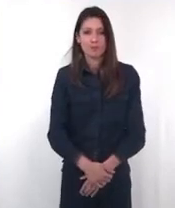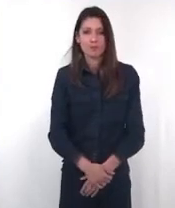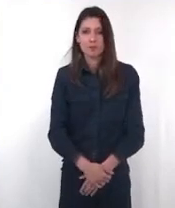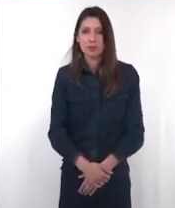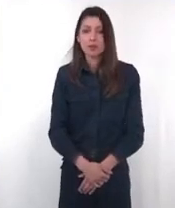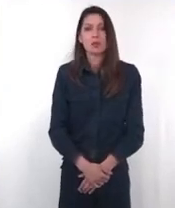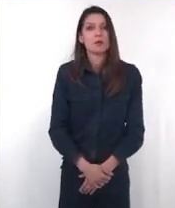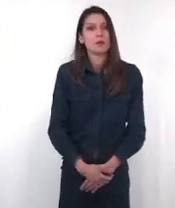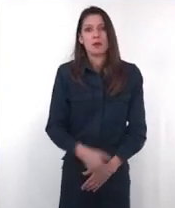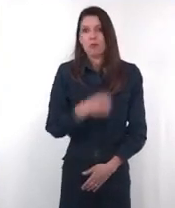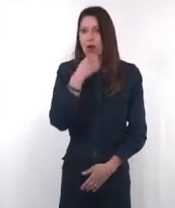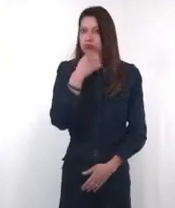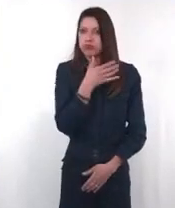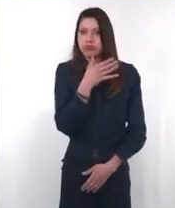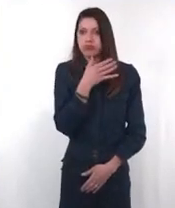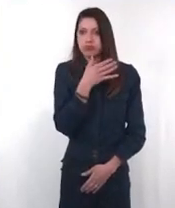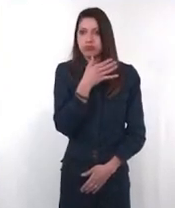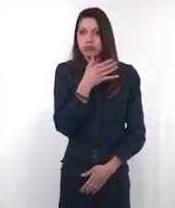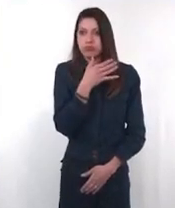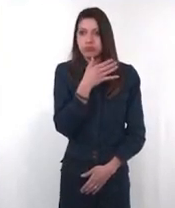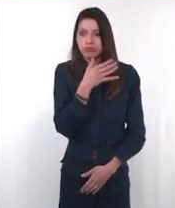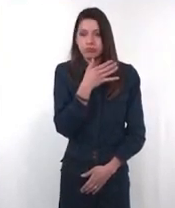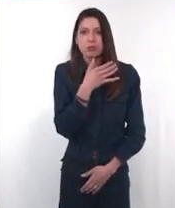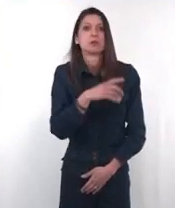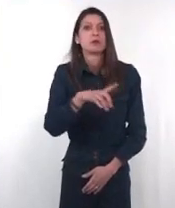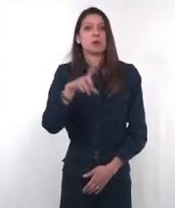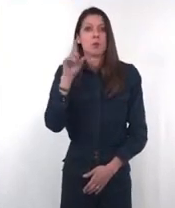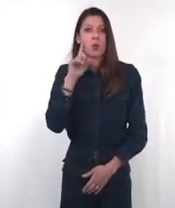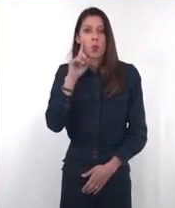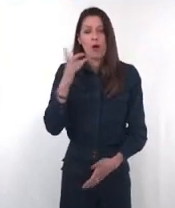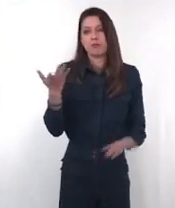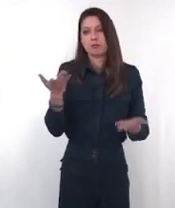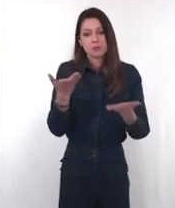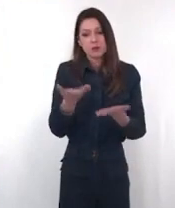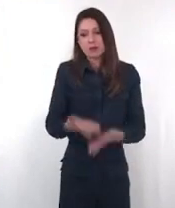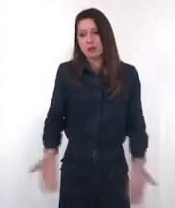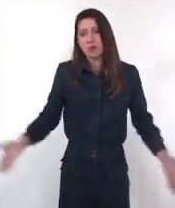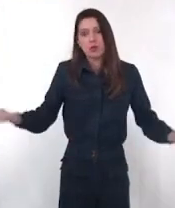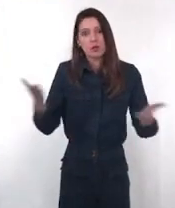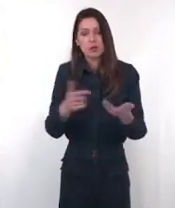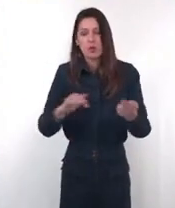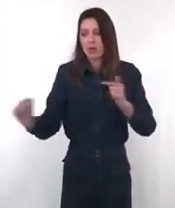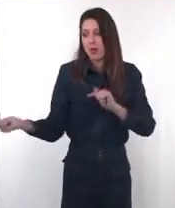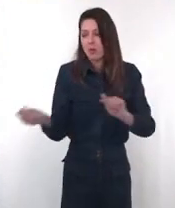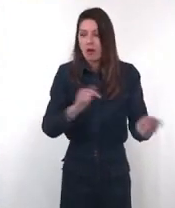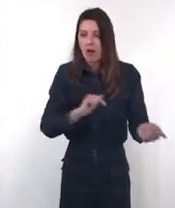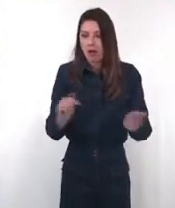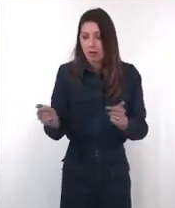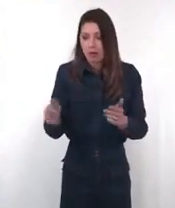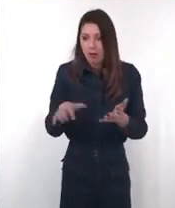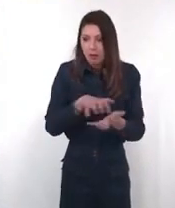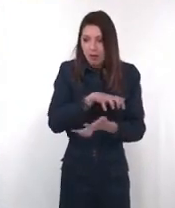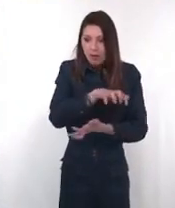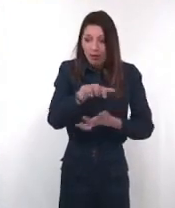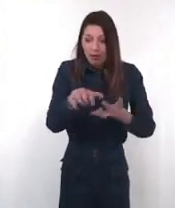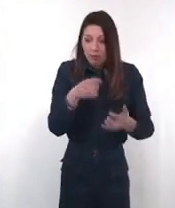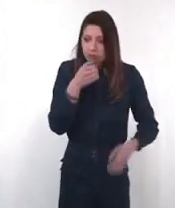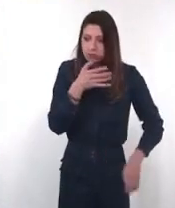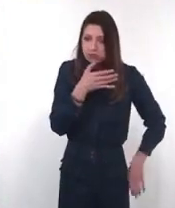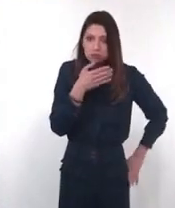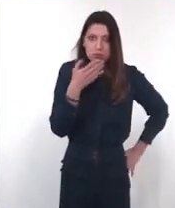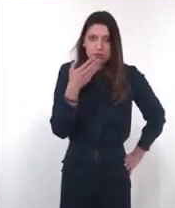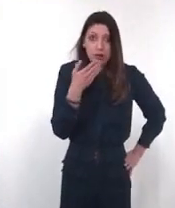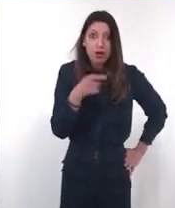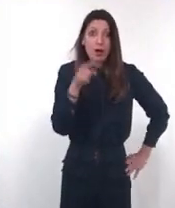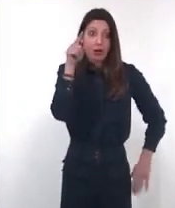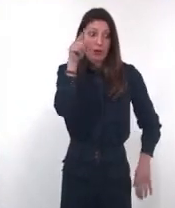Je suis sidéré par la tournure de ce débat. Non, mais je suis sidéré. Oui, oui. Entre vous, monsieur le